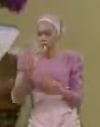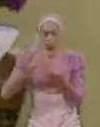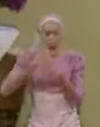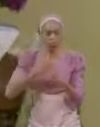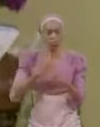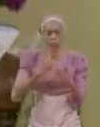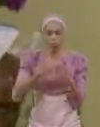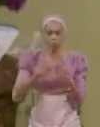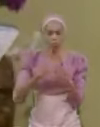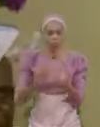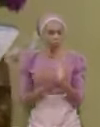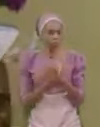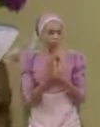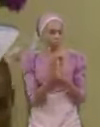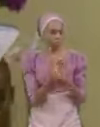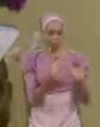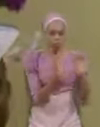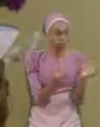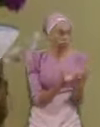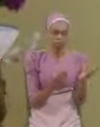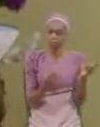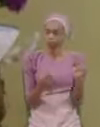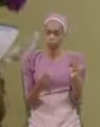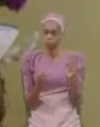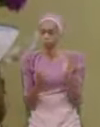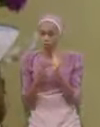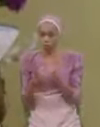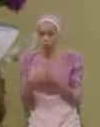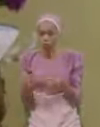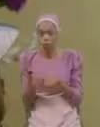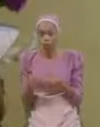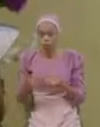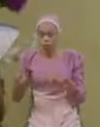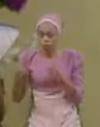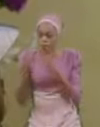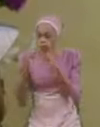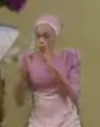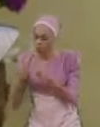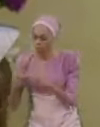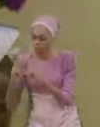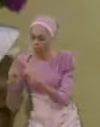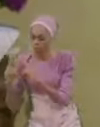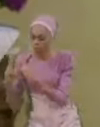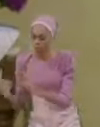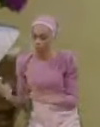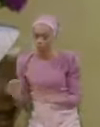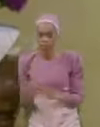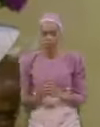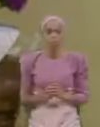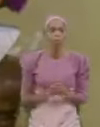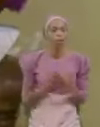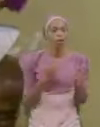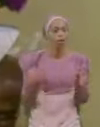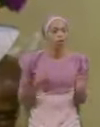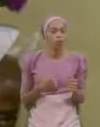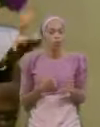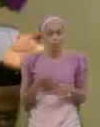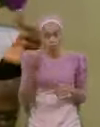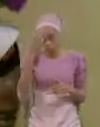villes ses mouvements dans les communauté développé il allait dans les villages nous